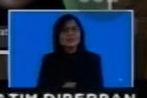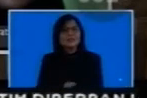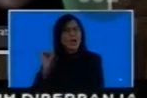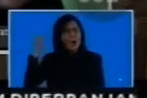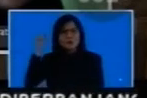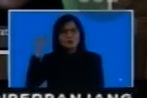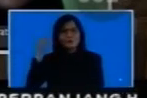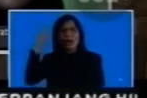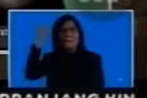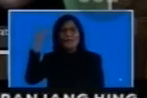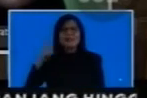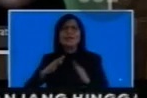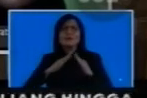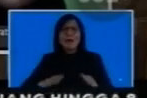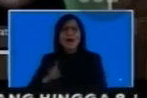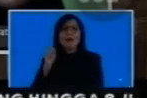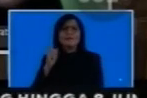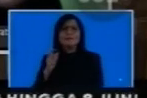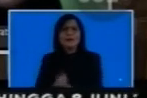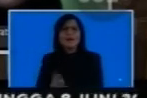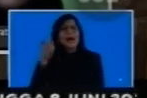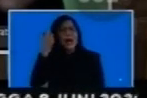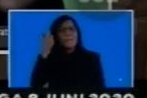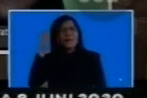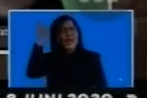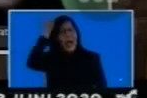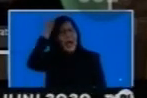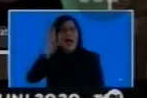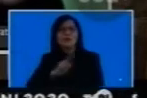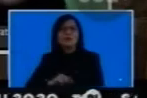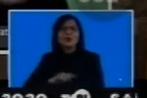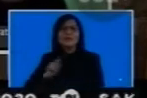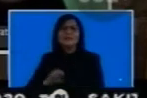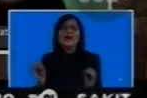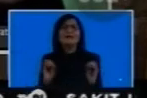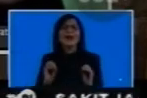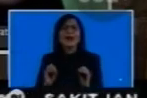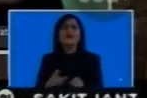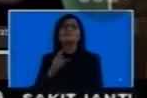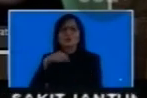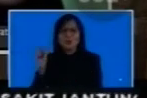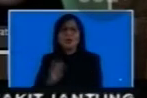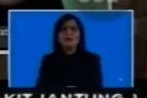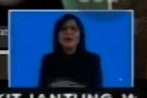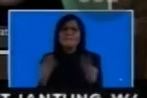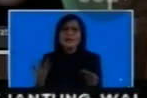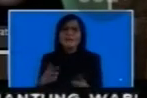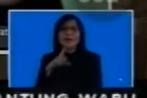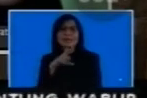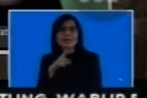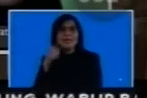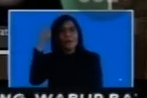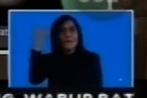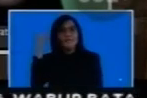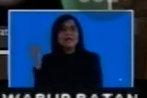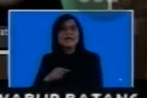susah belajar dari rumah karena nggak punya HP Android ya? Ya, betul. Jadi gimana? Belajar dari rumah jadi